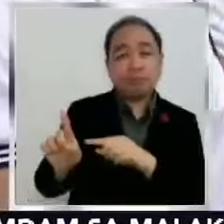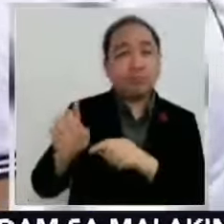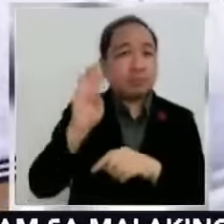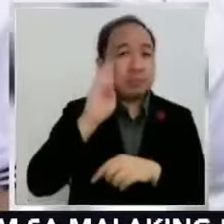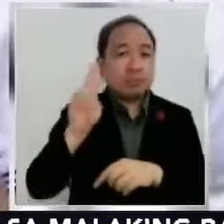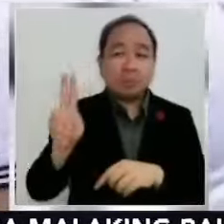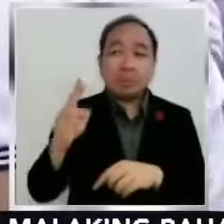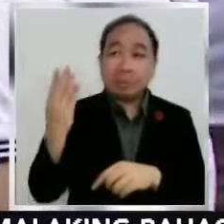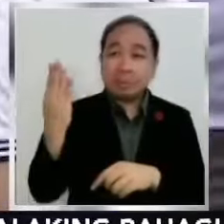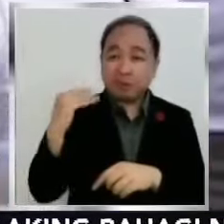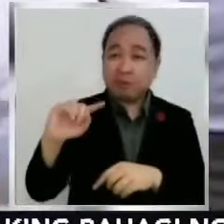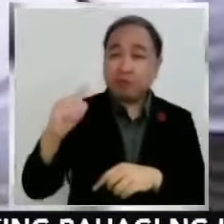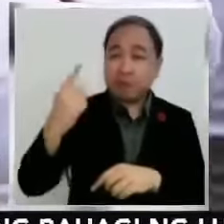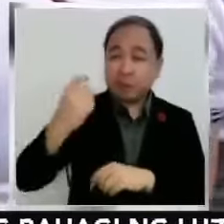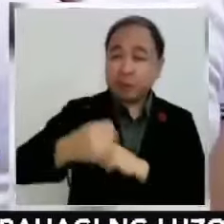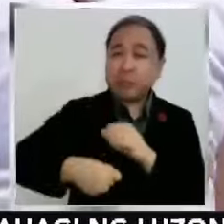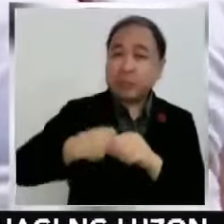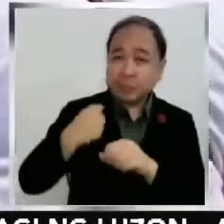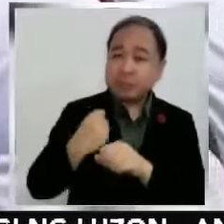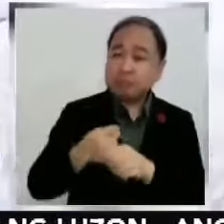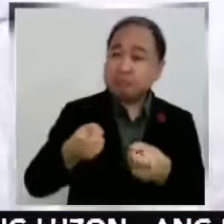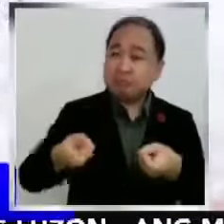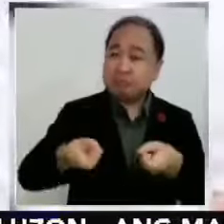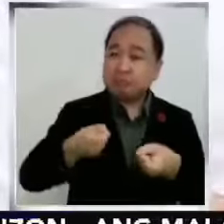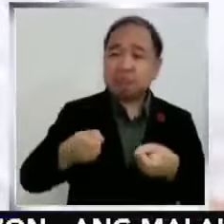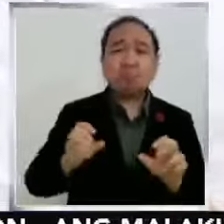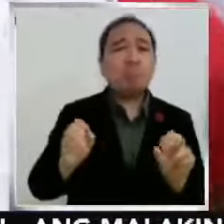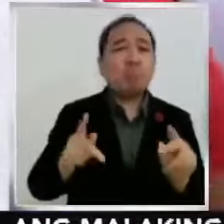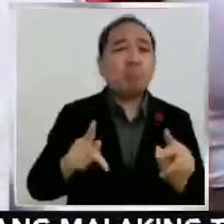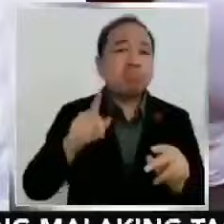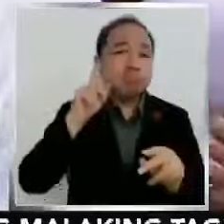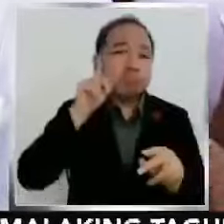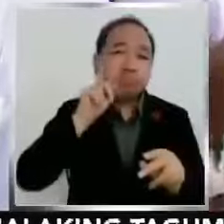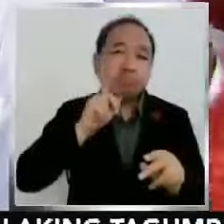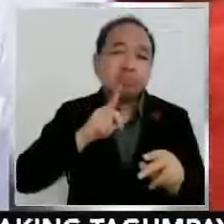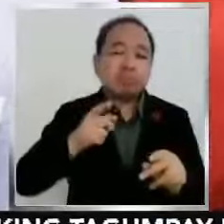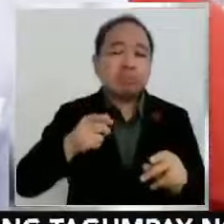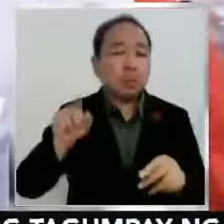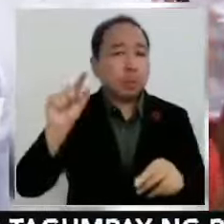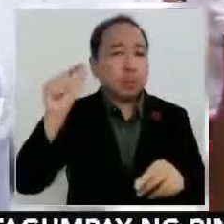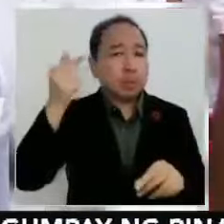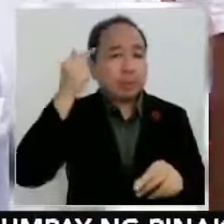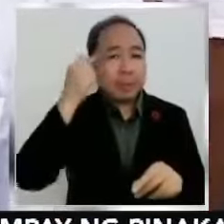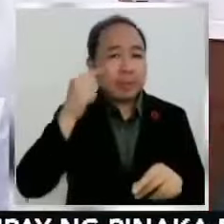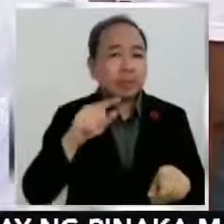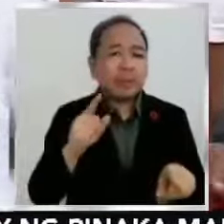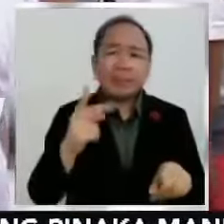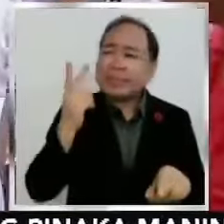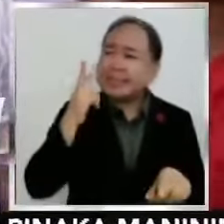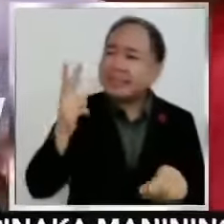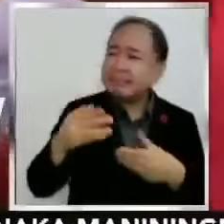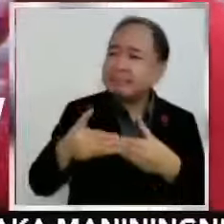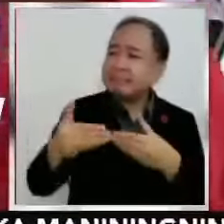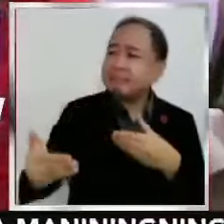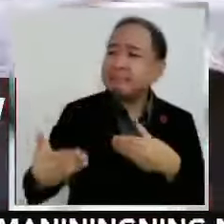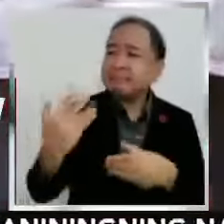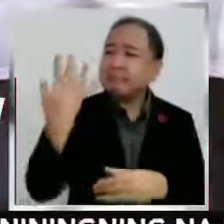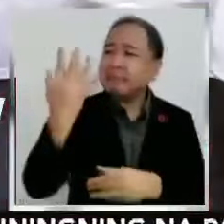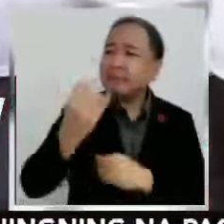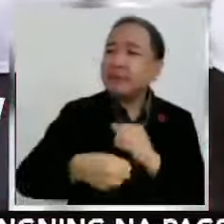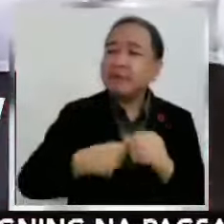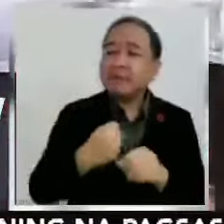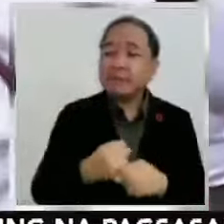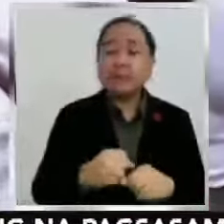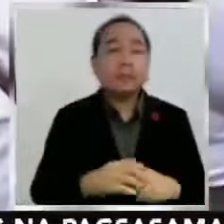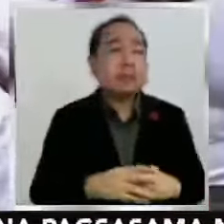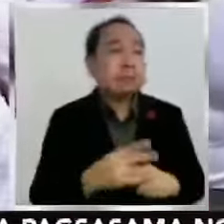yung patakbo ng kanyang gobyerno. Anong pananaw mo, sir, sa susunod na 5 taon? Yun ang ating susubaybayan.